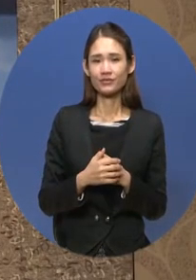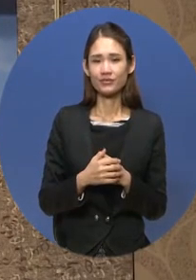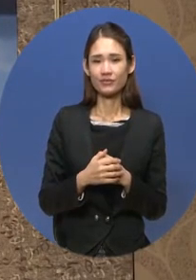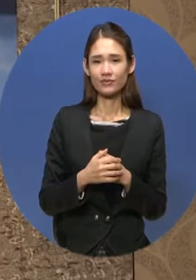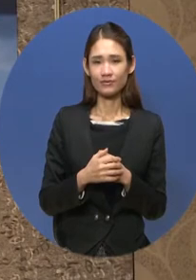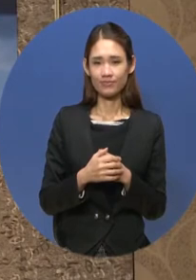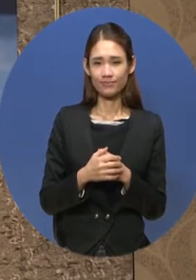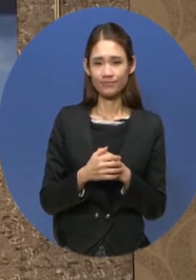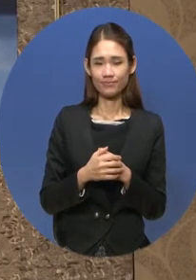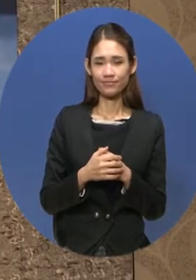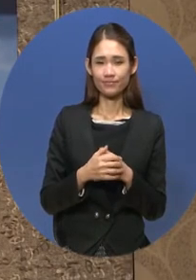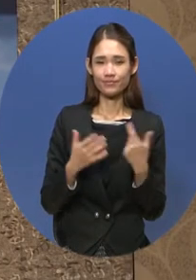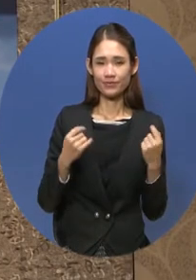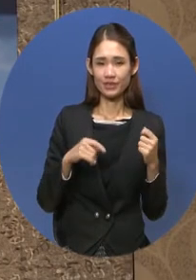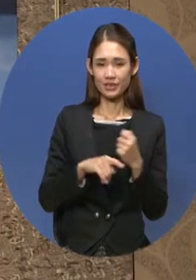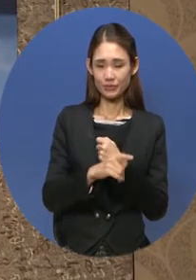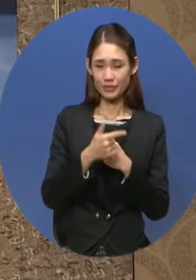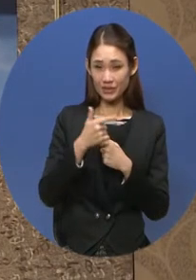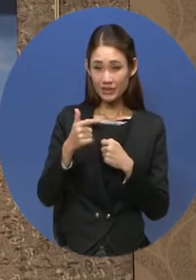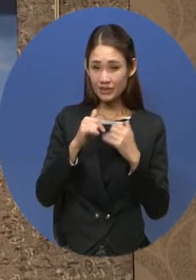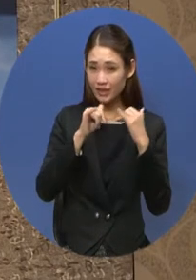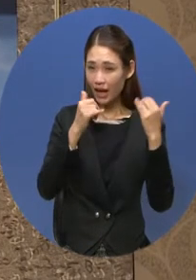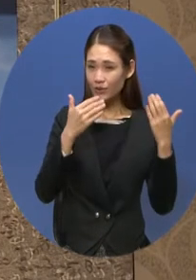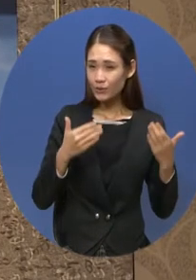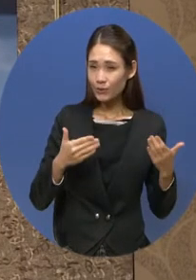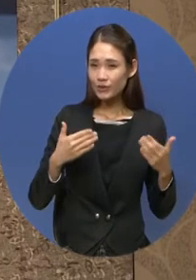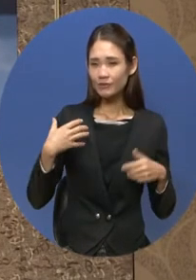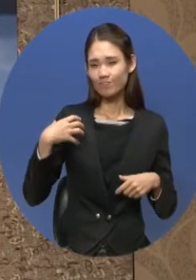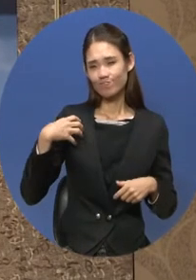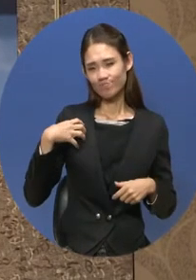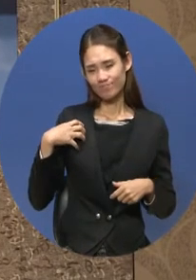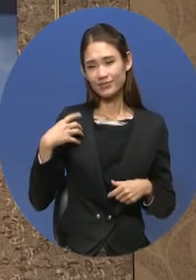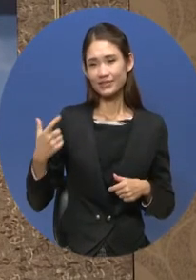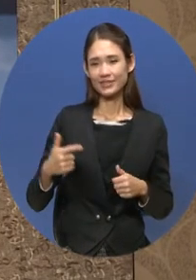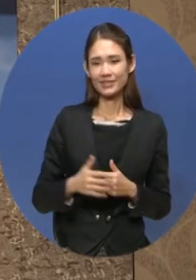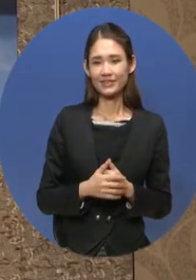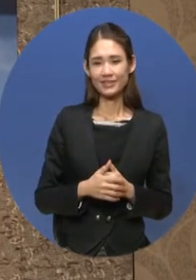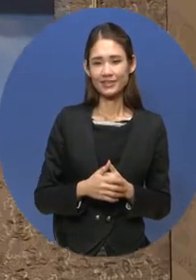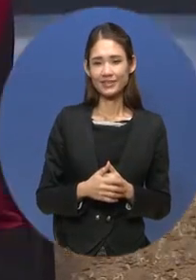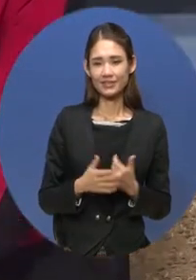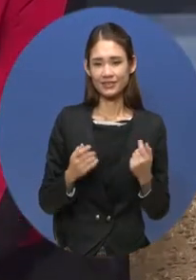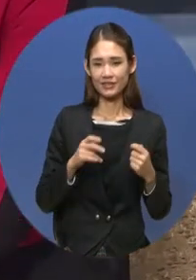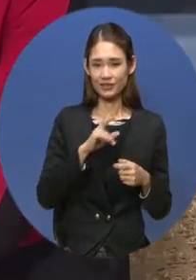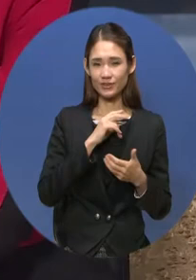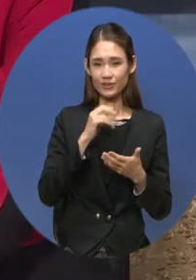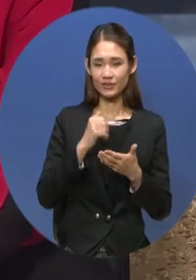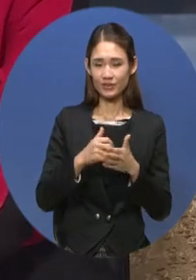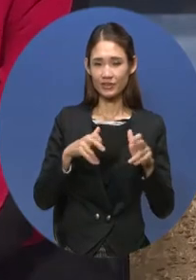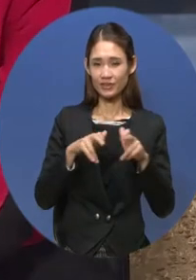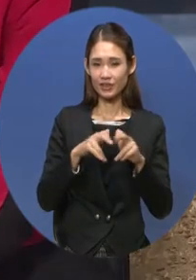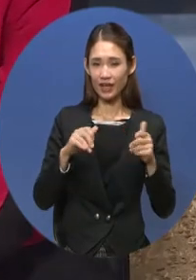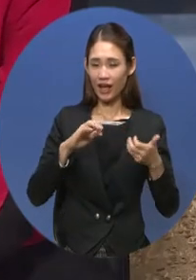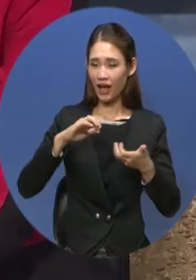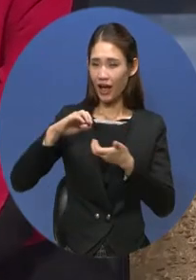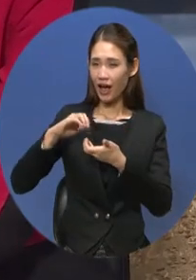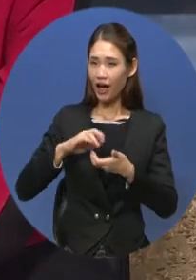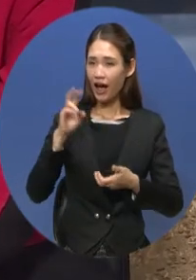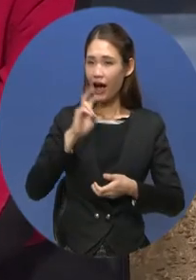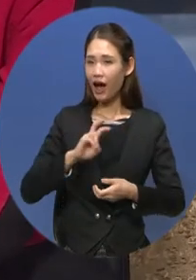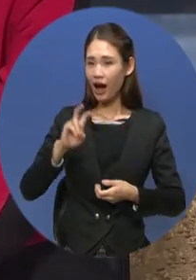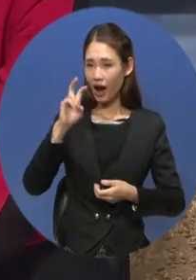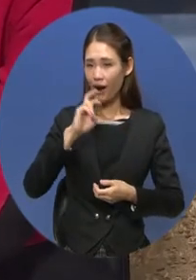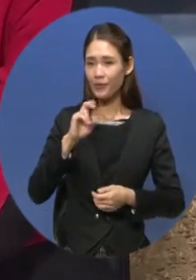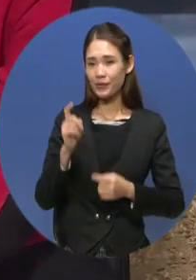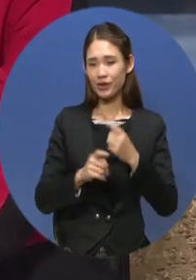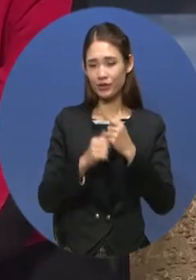네. 그런 큰 의미 있는 상을 줘서 네. 어깨도 무겁지요. 근데 의원님께서 그러면 이 장애인 합창